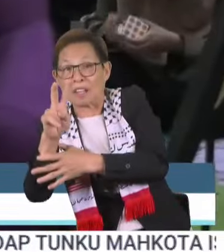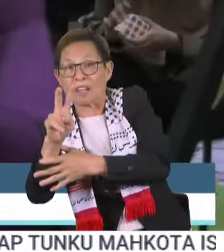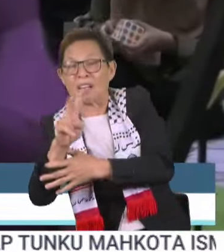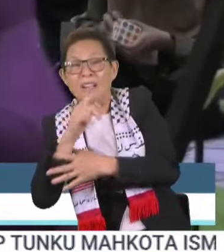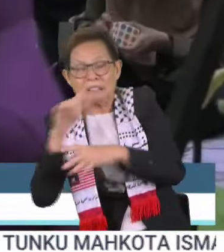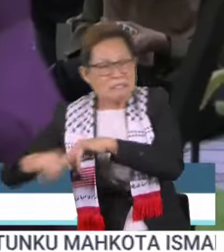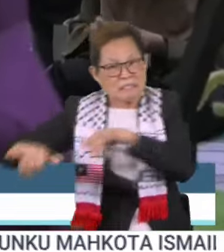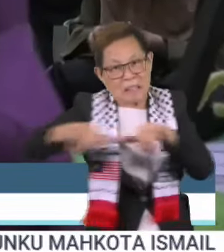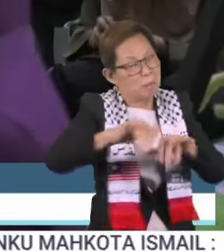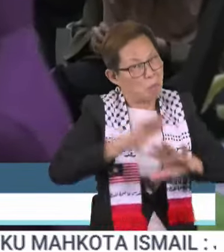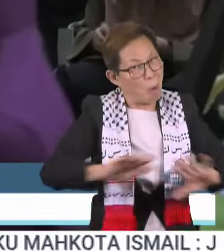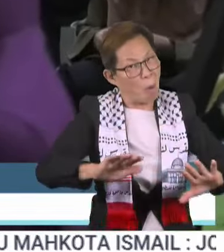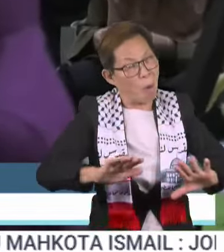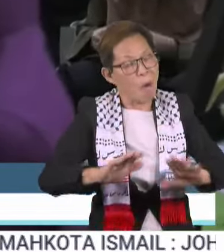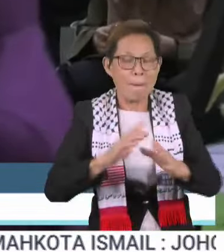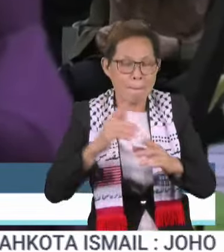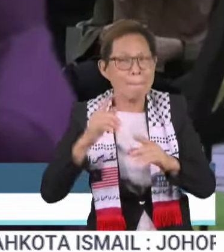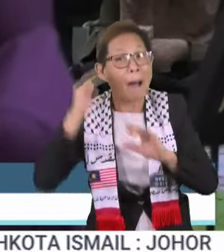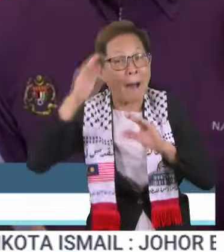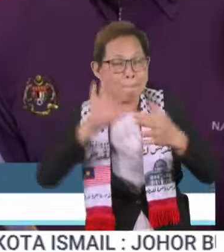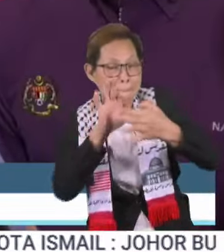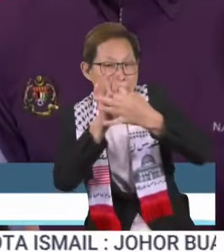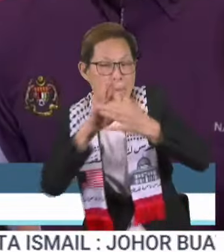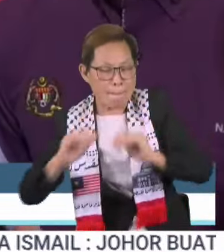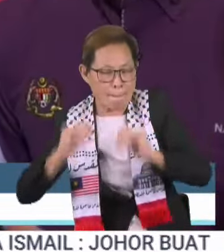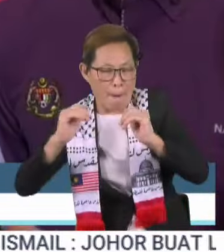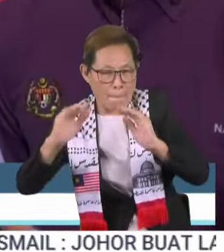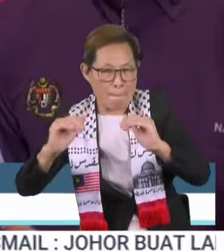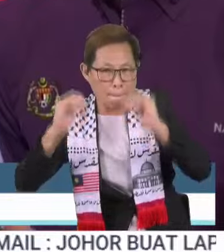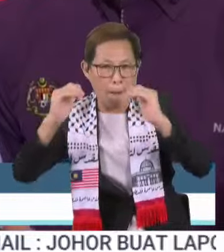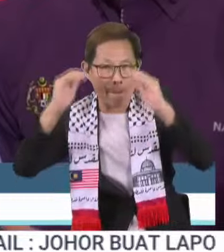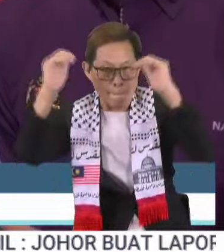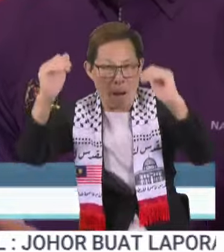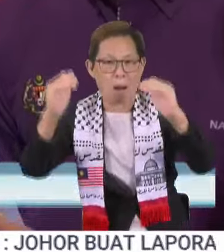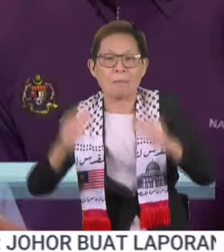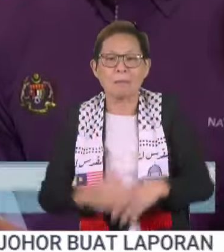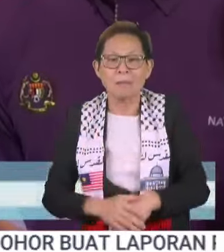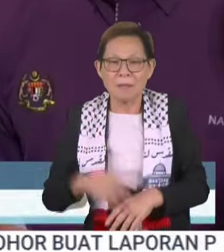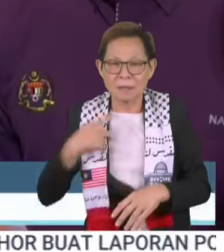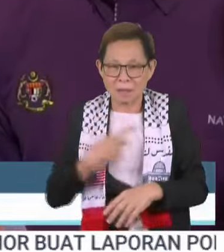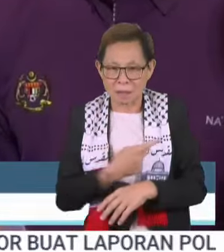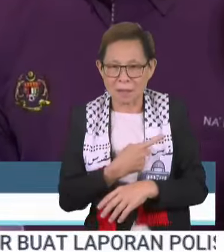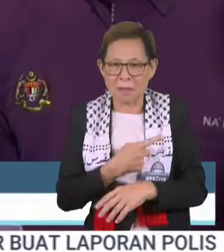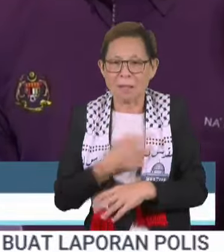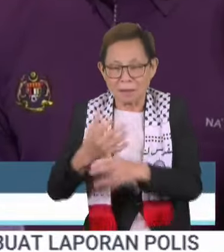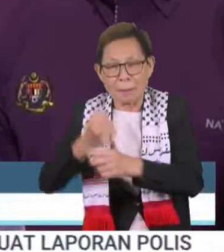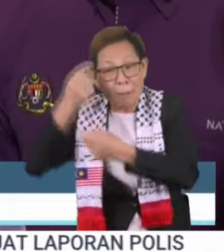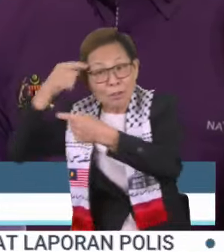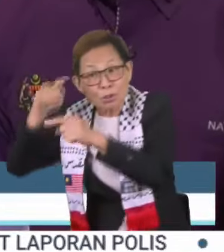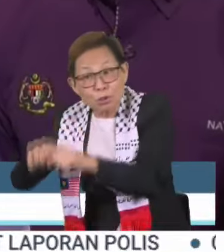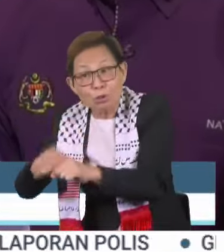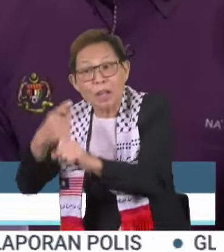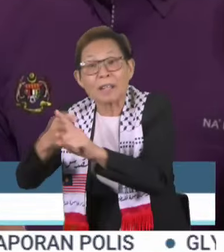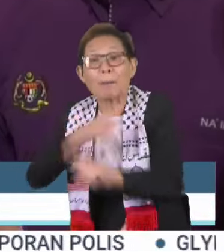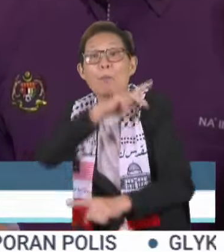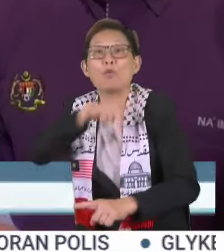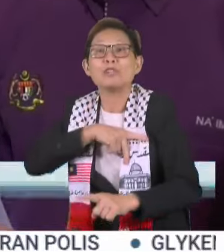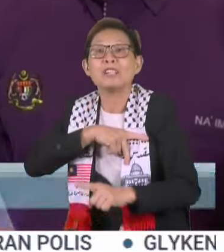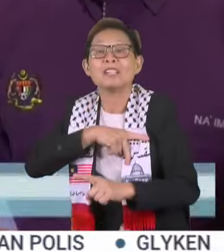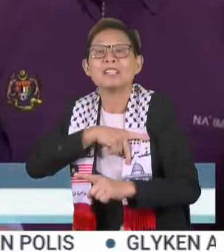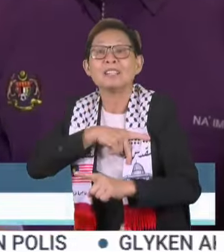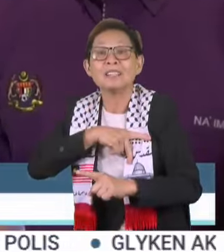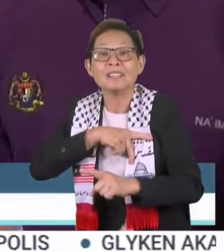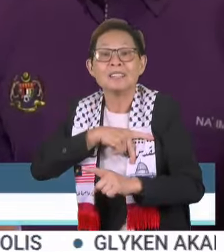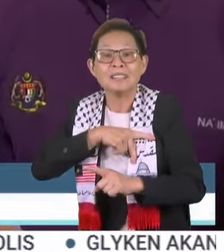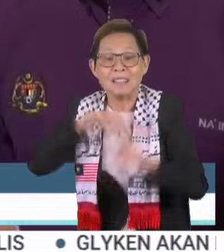serentak, sebaliknya secara berperingkat. Kita kena perlukan juga consent daripada owner. Okay, nak pasang kat